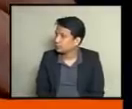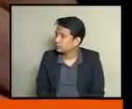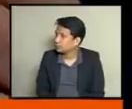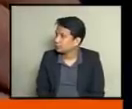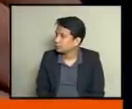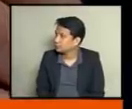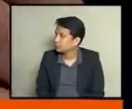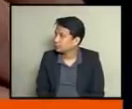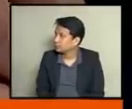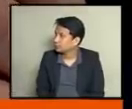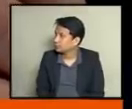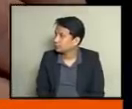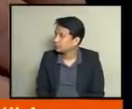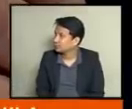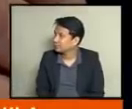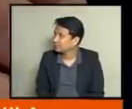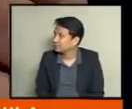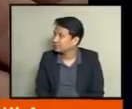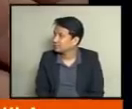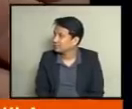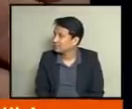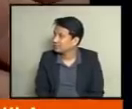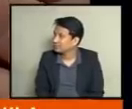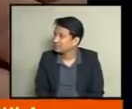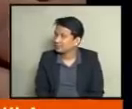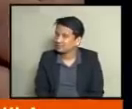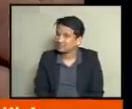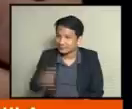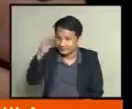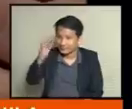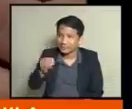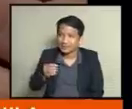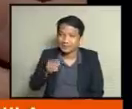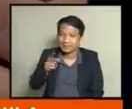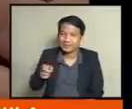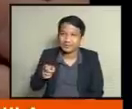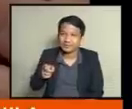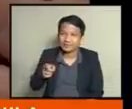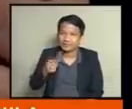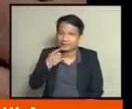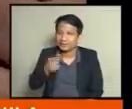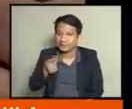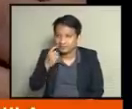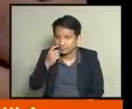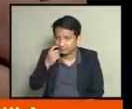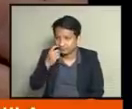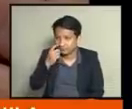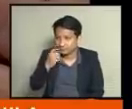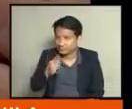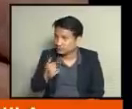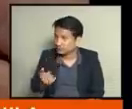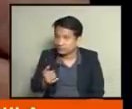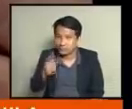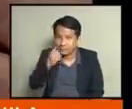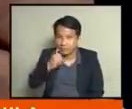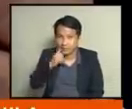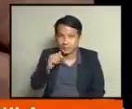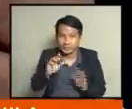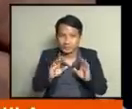yung lawit ang dila. Ayan, yung naka-yelo na lalaki. Nakalawit po yung dila. Tapos ngayon, yung babae